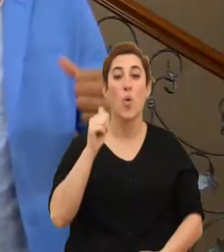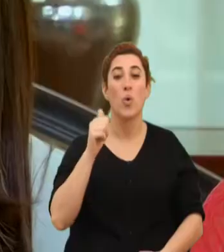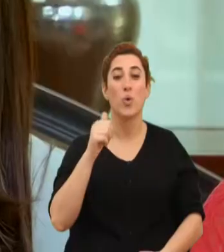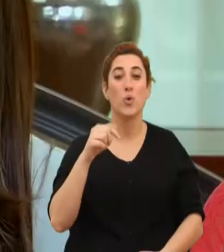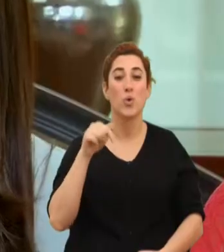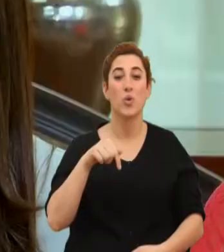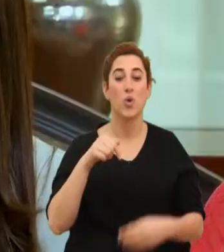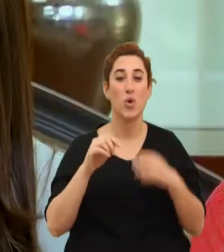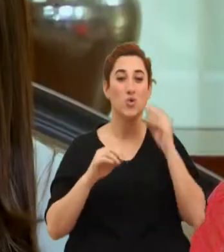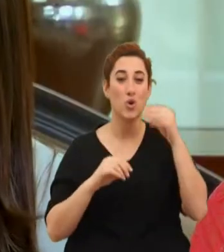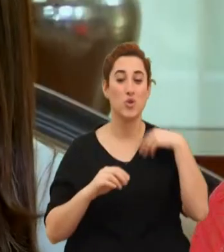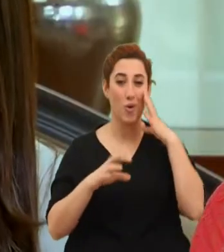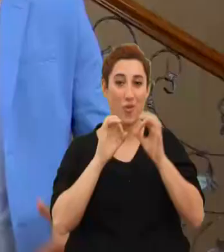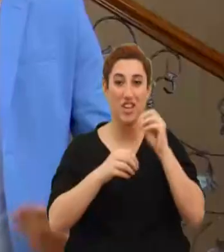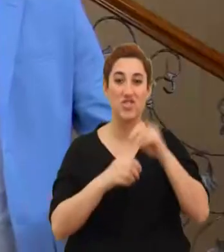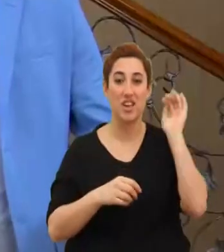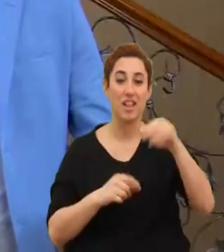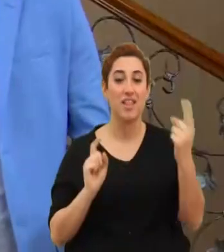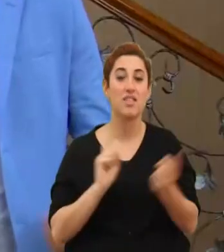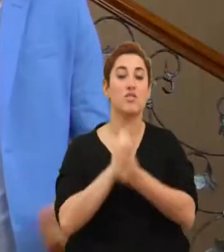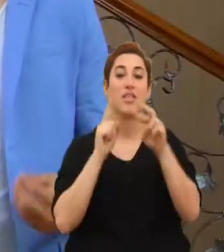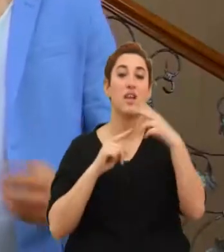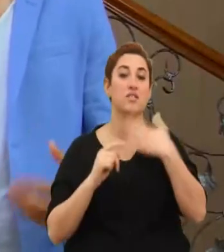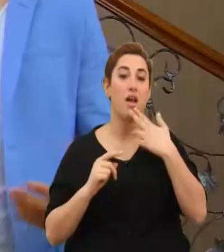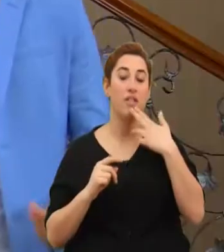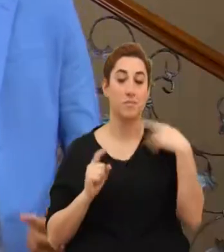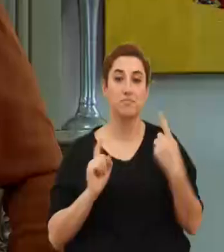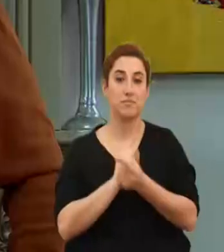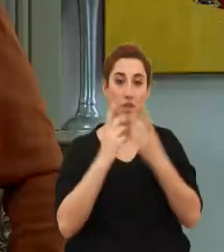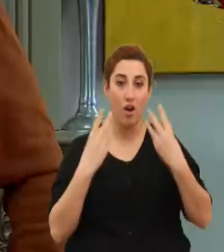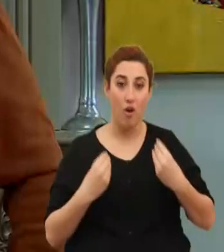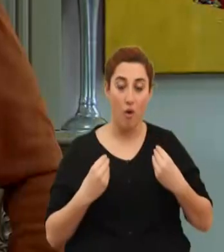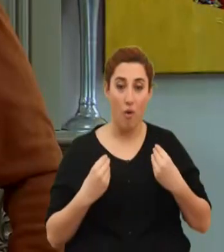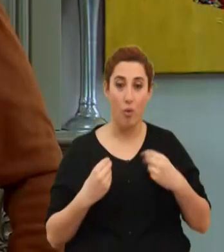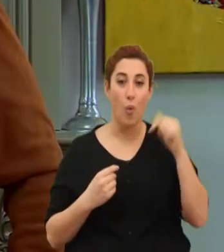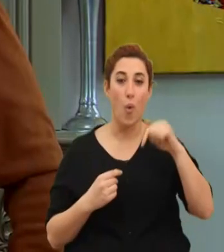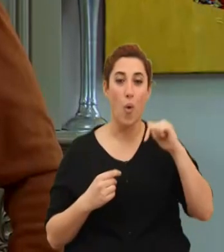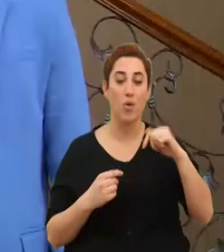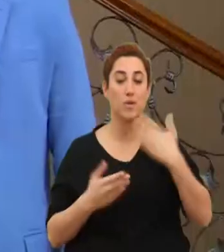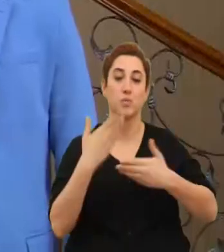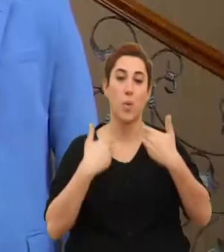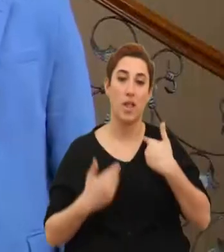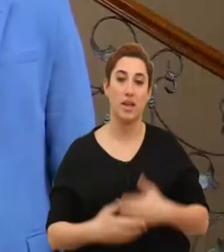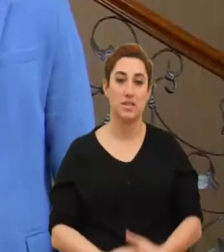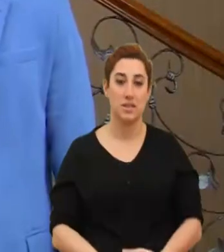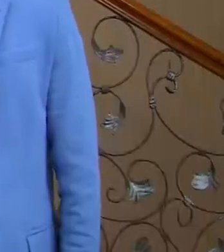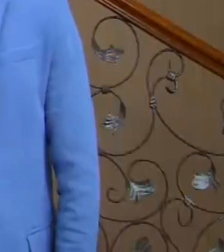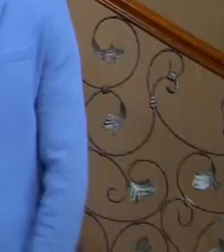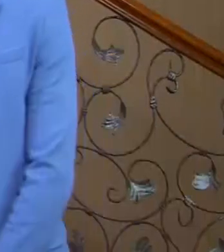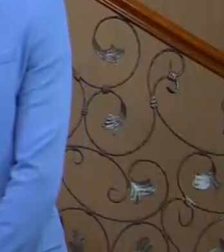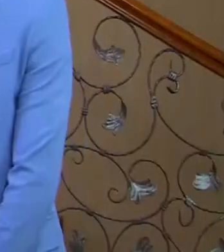O gün köpeğini kontrol etmeye gelende tesadüfen Nazlı Hanım'la karşılaştık. Orada mene dedi.